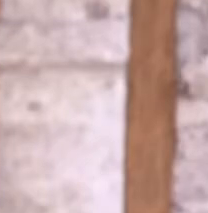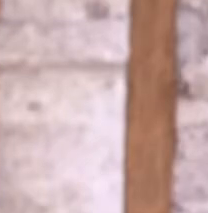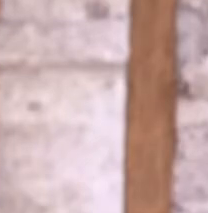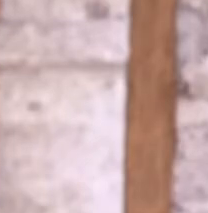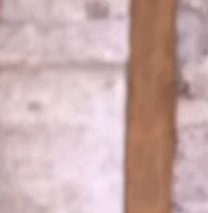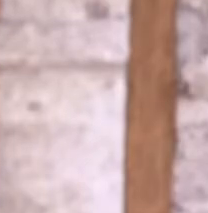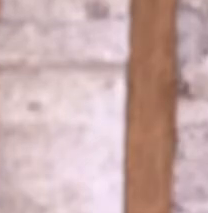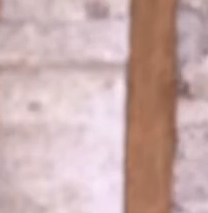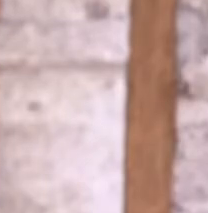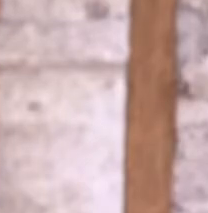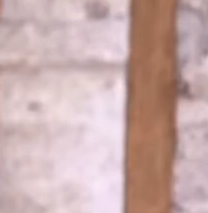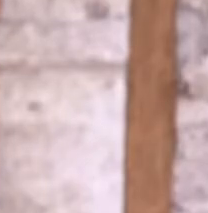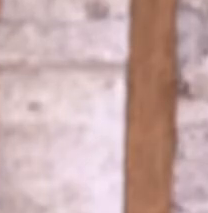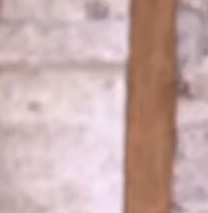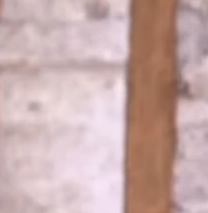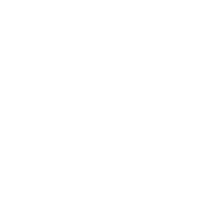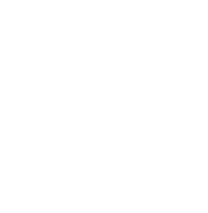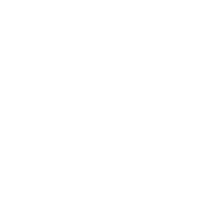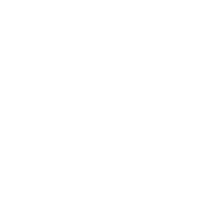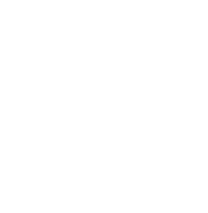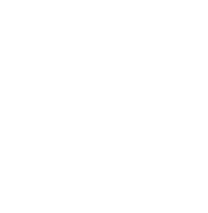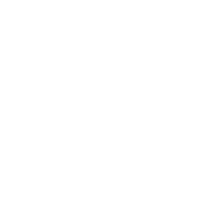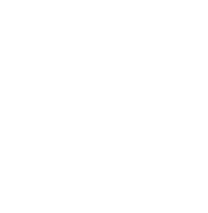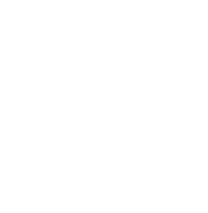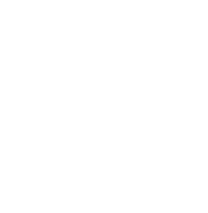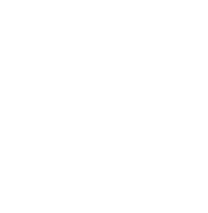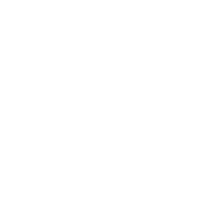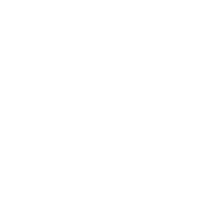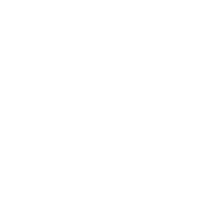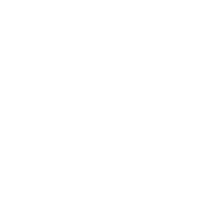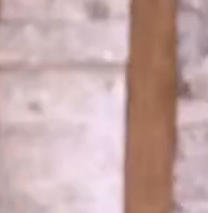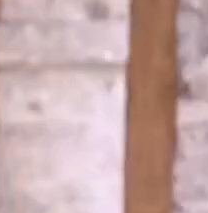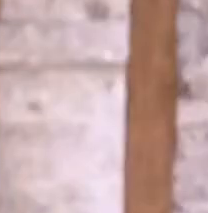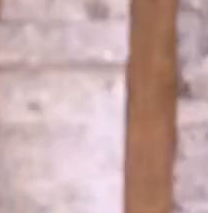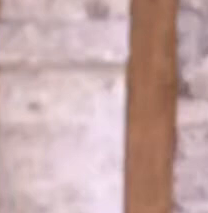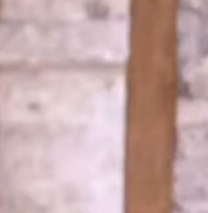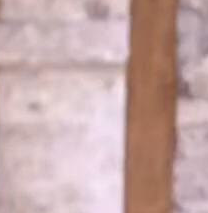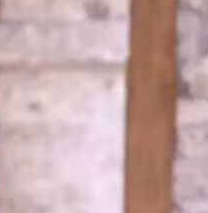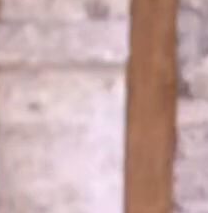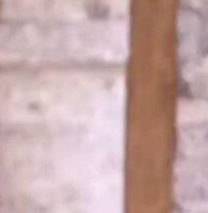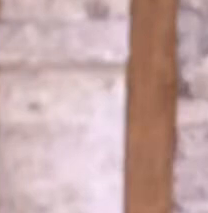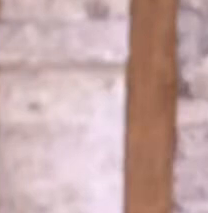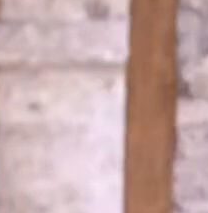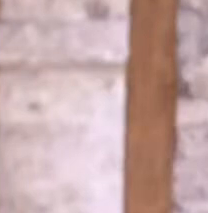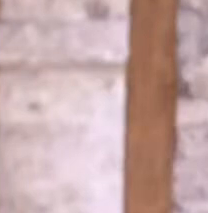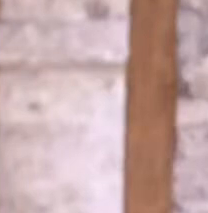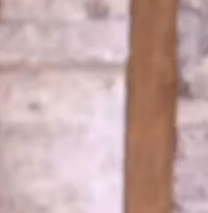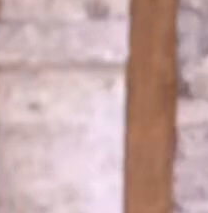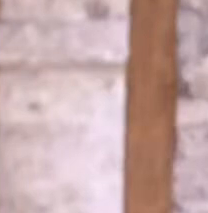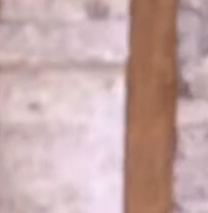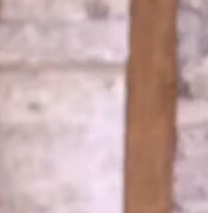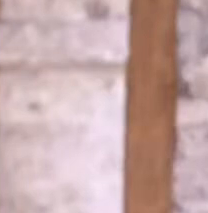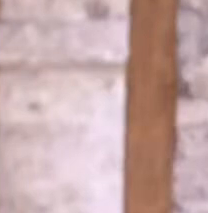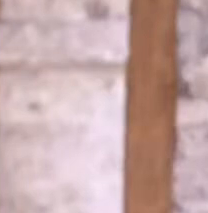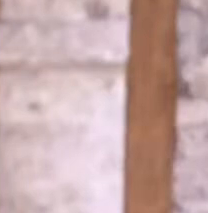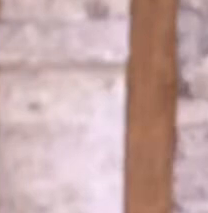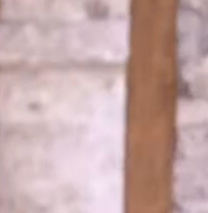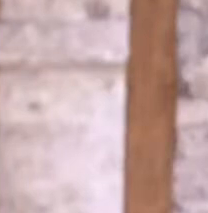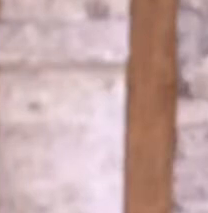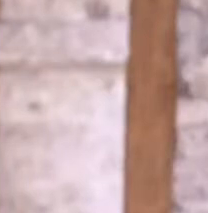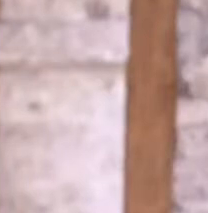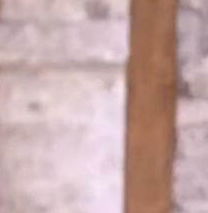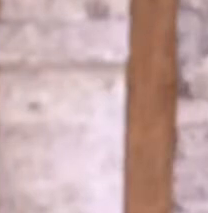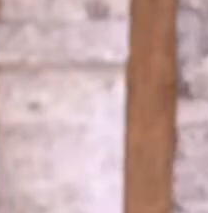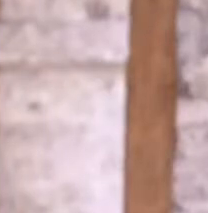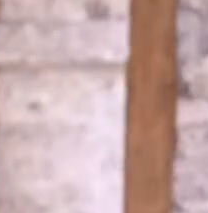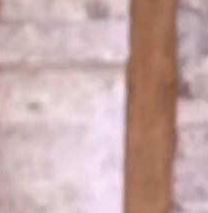et au contraire d'aller dans des directions plus souhaitables. Alors sur la question du temps et par rapport à mes objets de recherche, il y a deux livres que